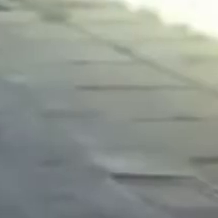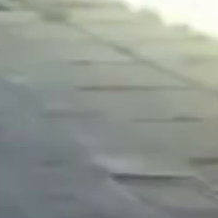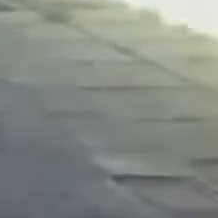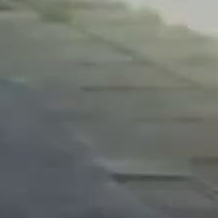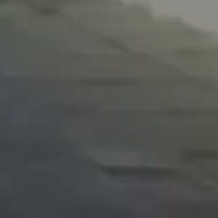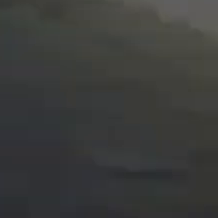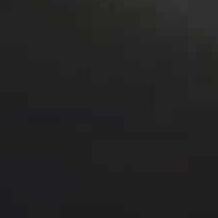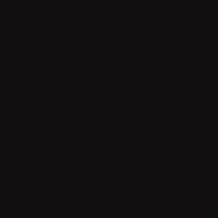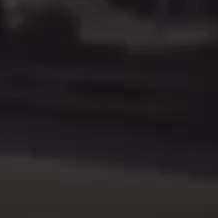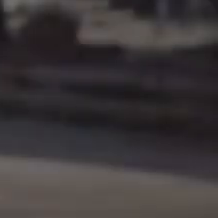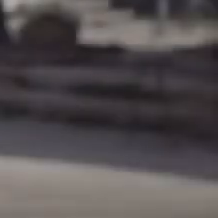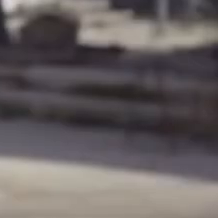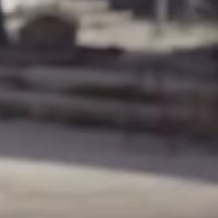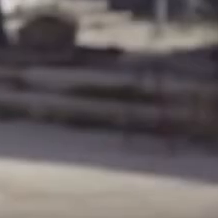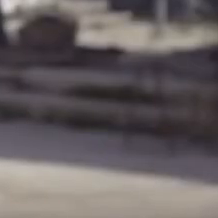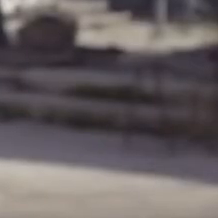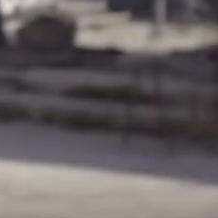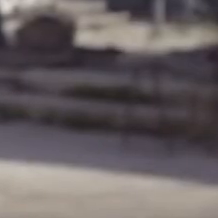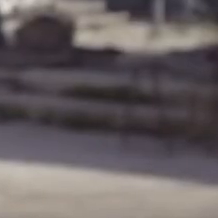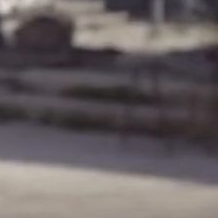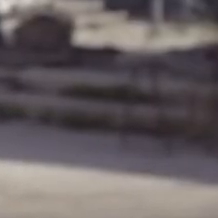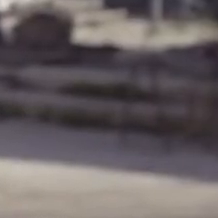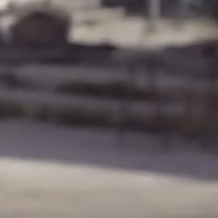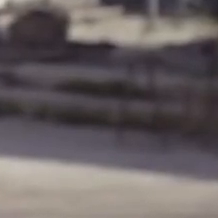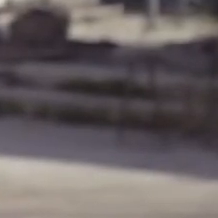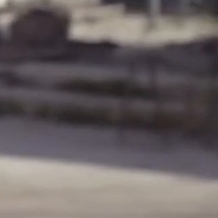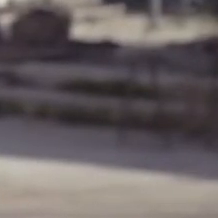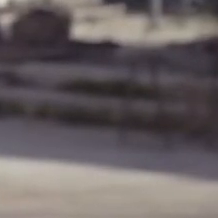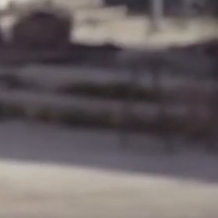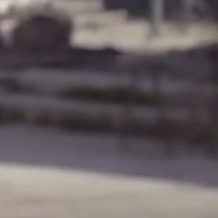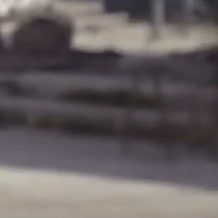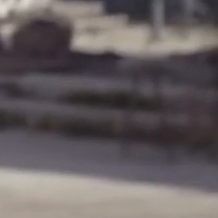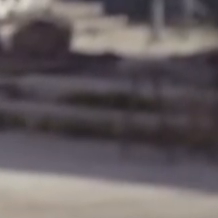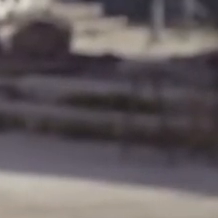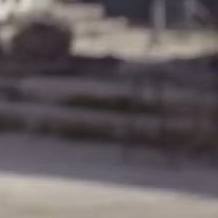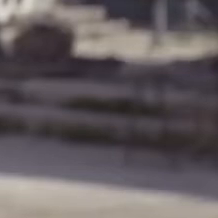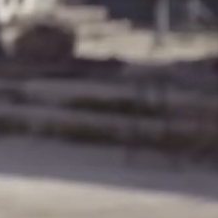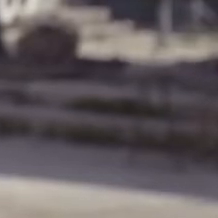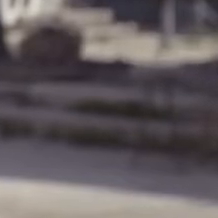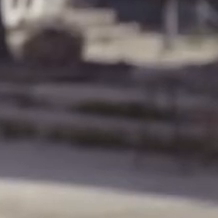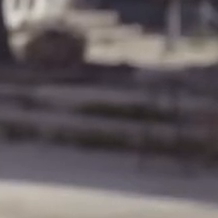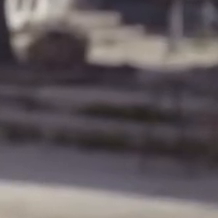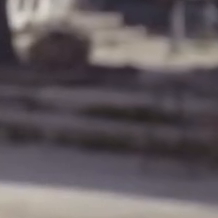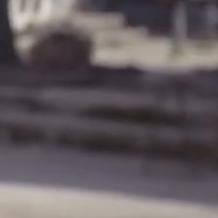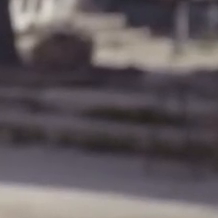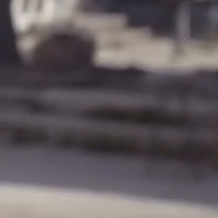وإلى الأمام. إلى الأمام، الكلمة لساتنا لهلأ عم نسمعها كان يقلنا إياها أبونا